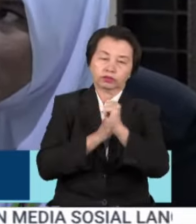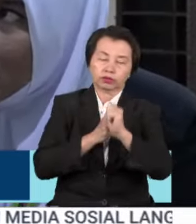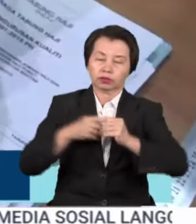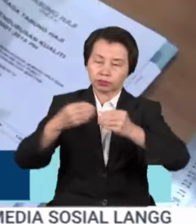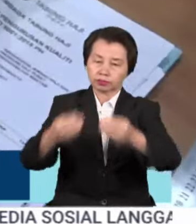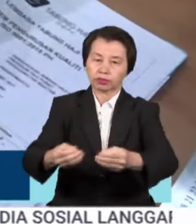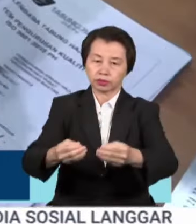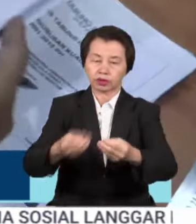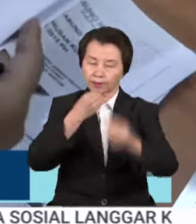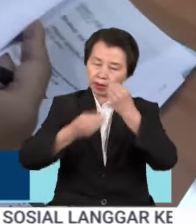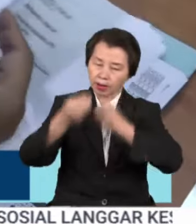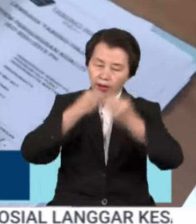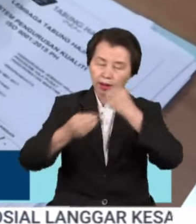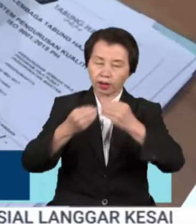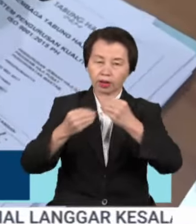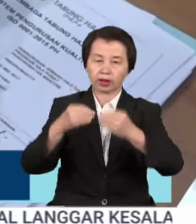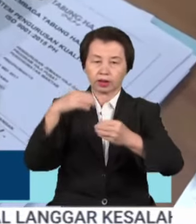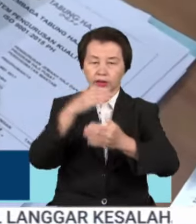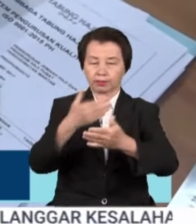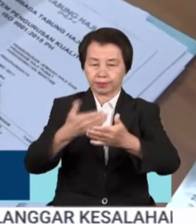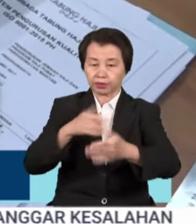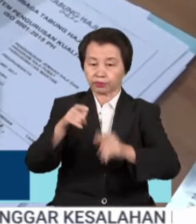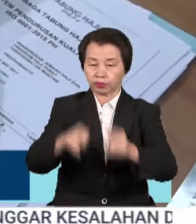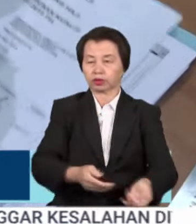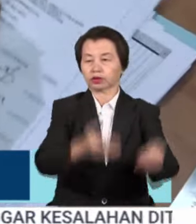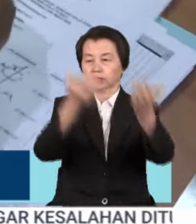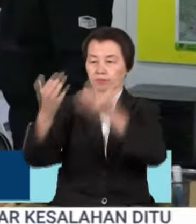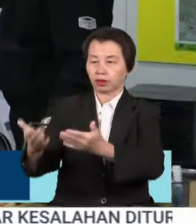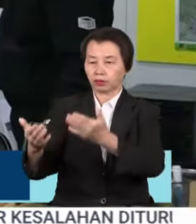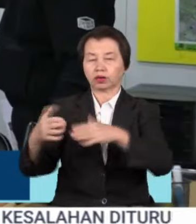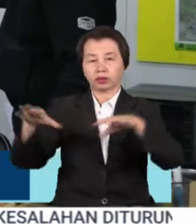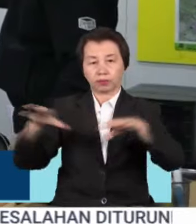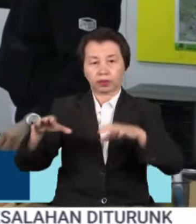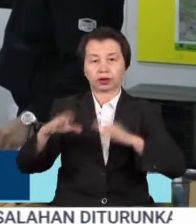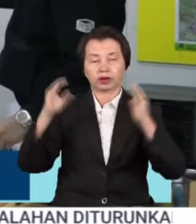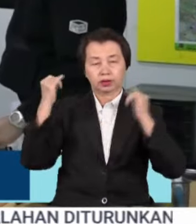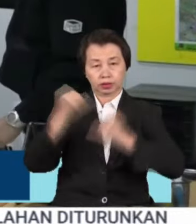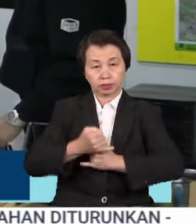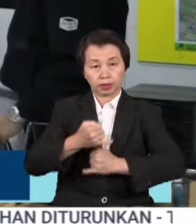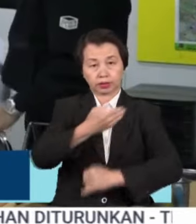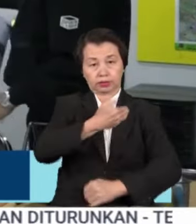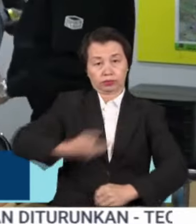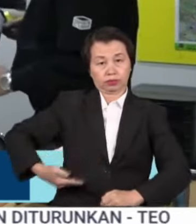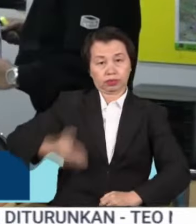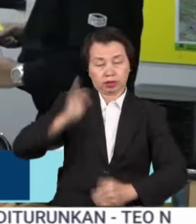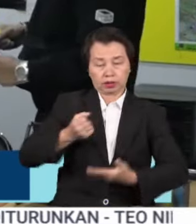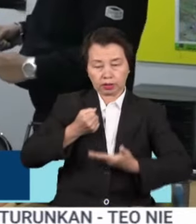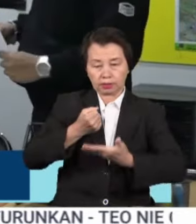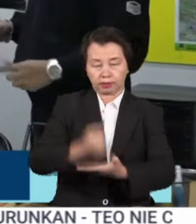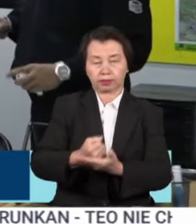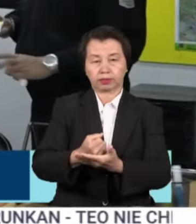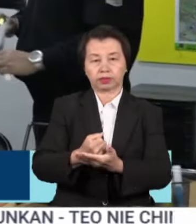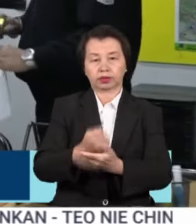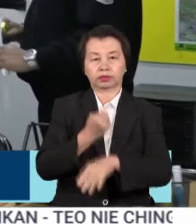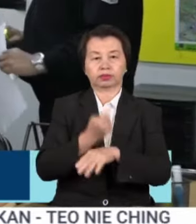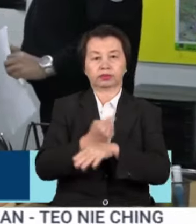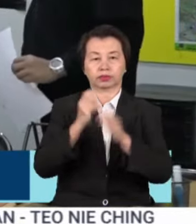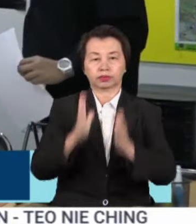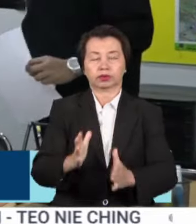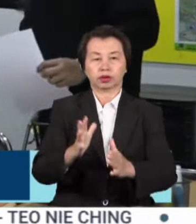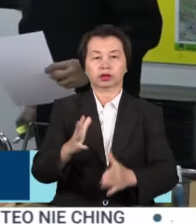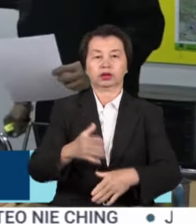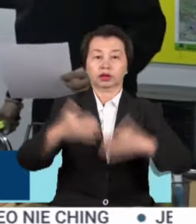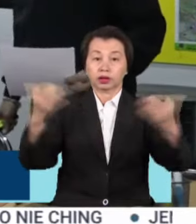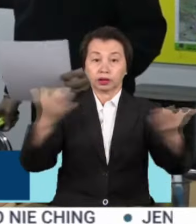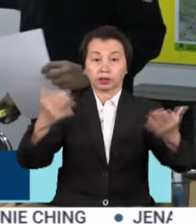diberikan jamuan makan sebelum mereka ini dibawa untuk melaksanakan ibadah umrah yang akan dibantu oleh pentas yang bertugas. Dan di